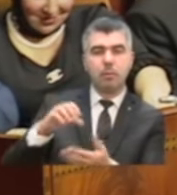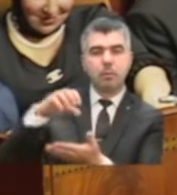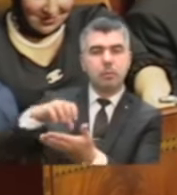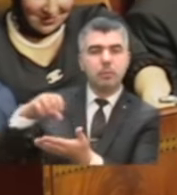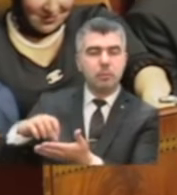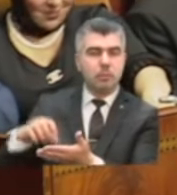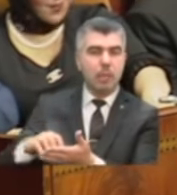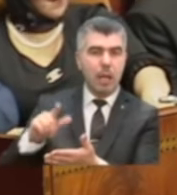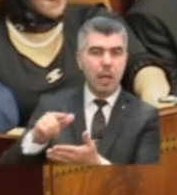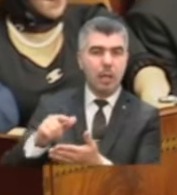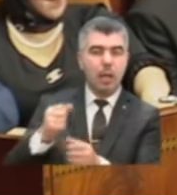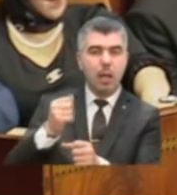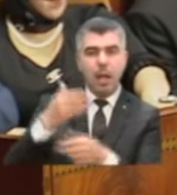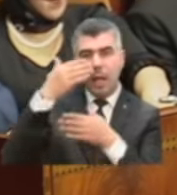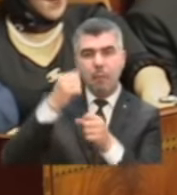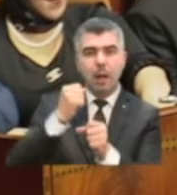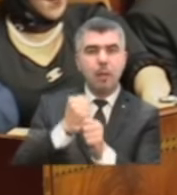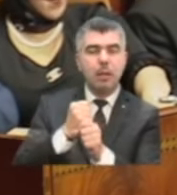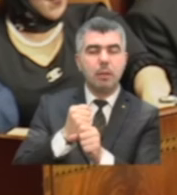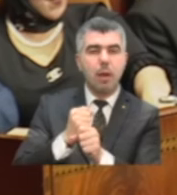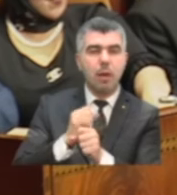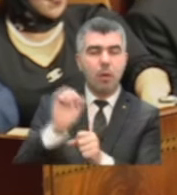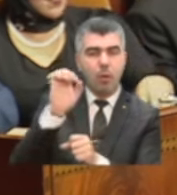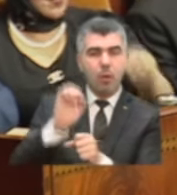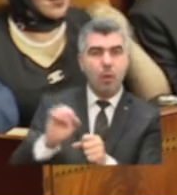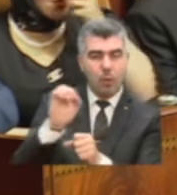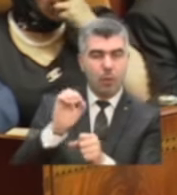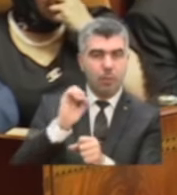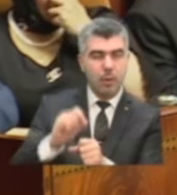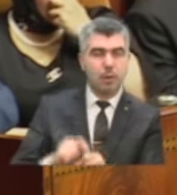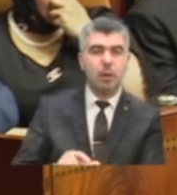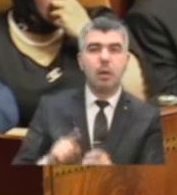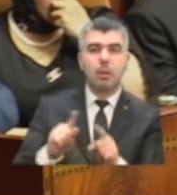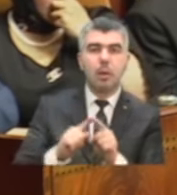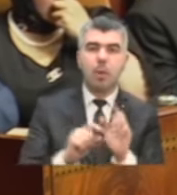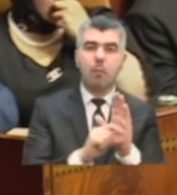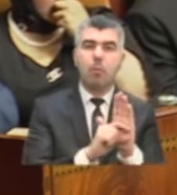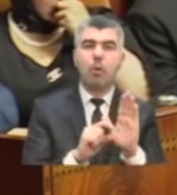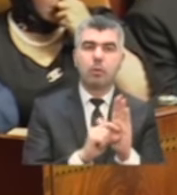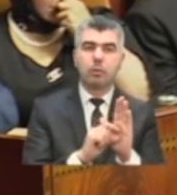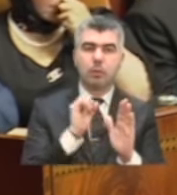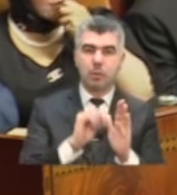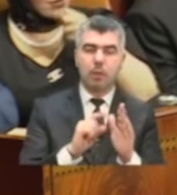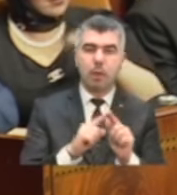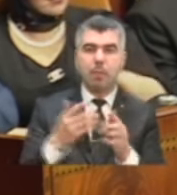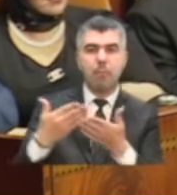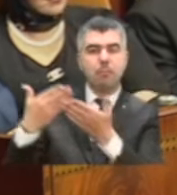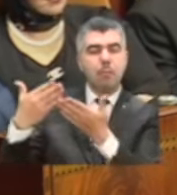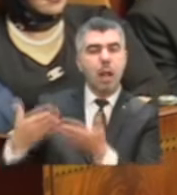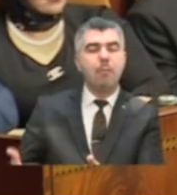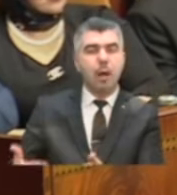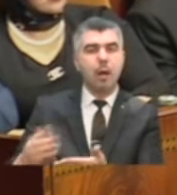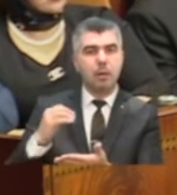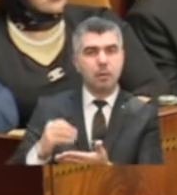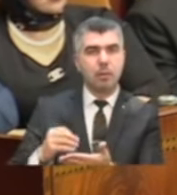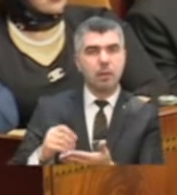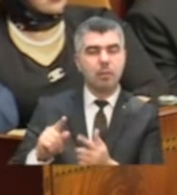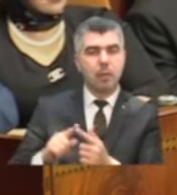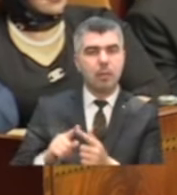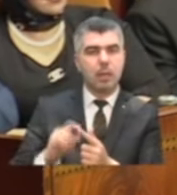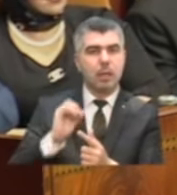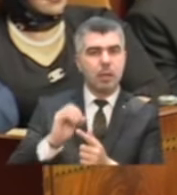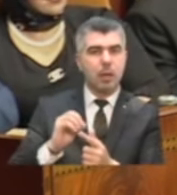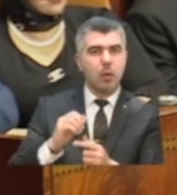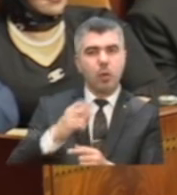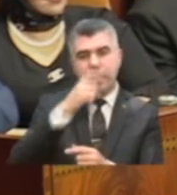الجالية، وهذا تقتضي أنه تغيير واحد الرؤية للتعاطي مع الموضوع ديال ماشي غير مرحبا، لأن مرحبا عملية قلت هي موسمية إلى